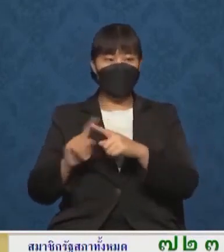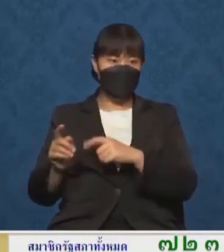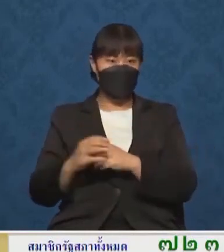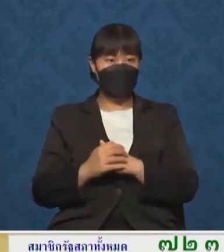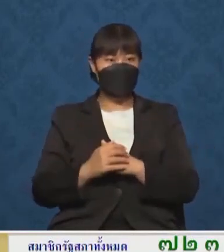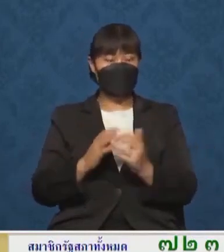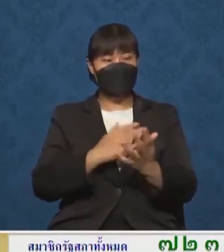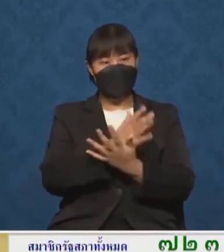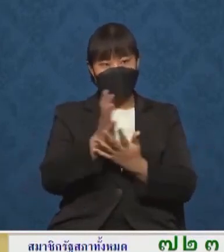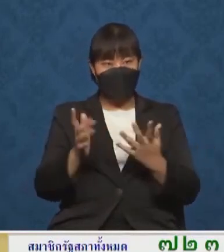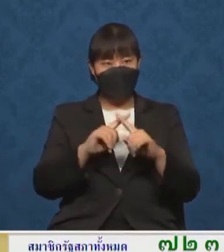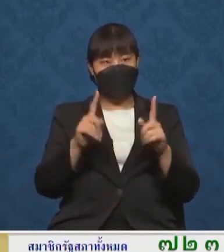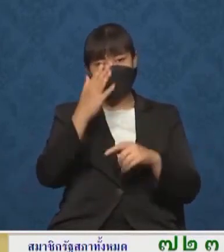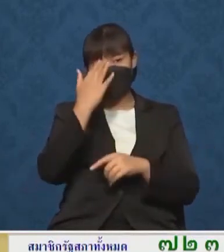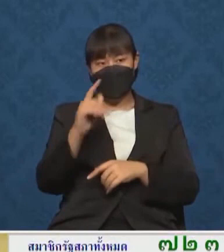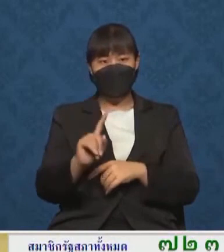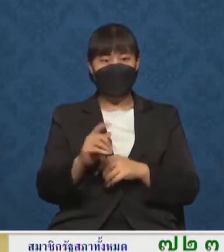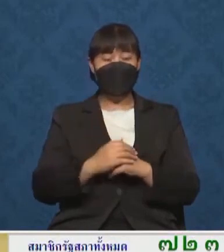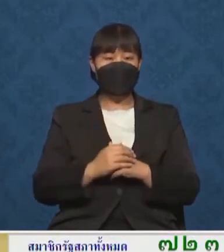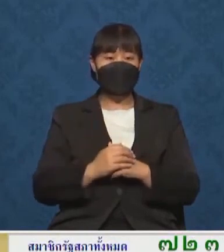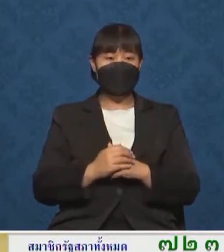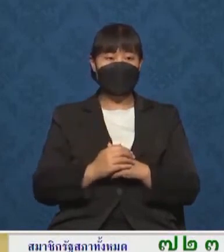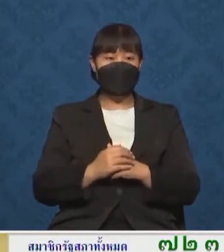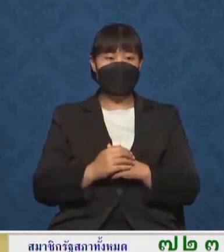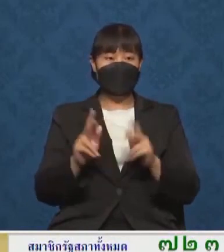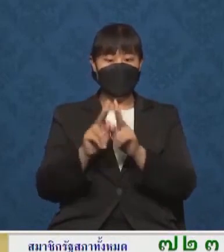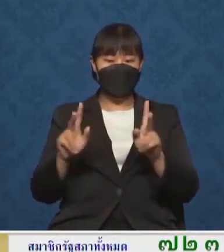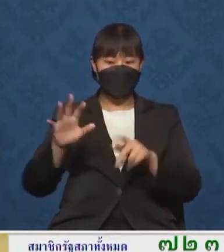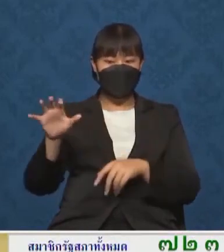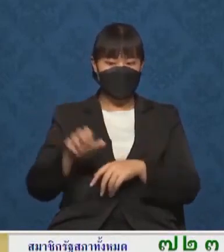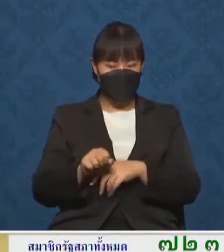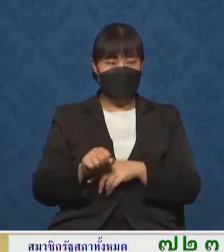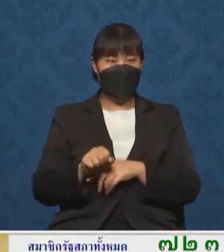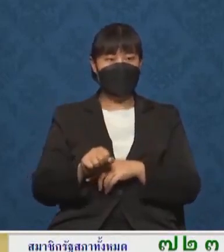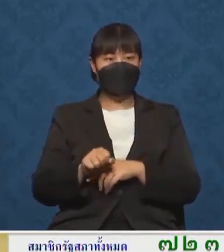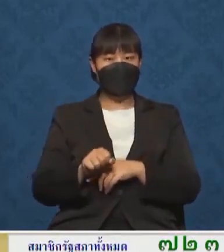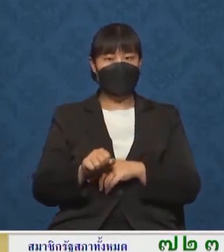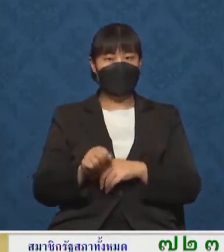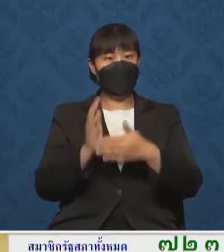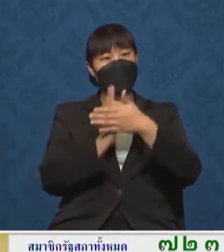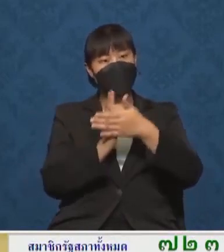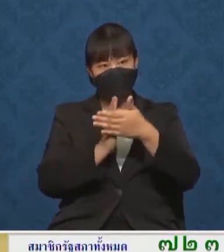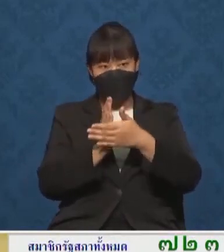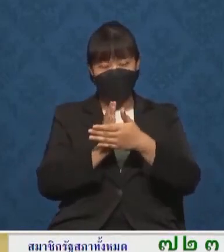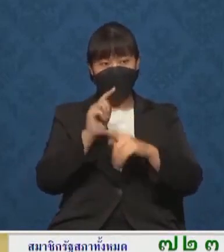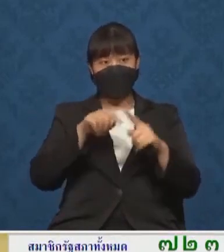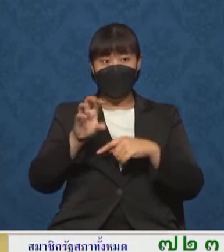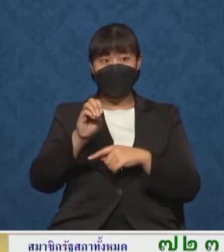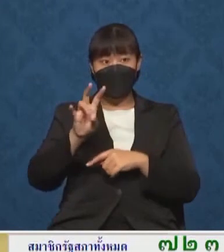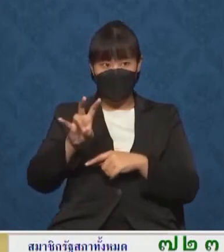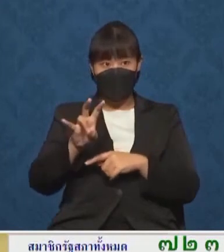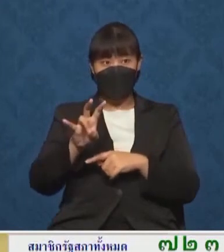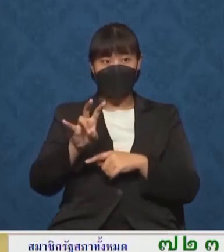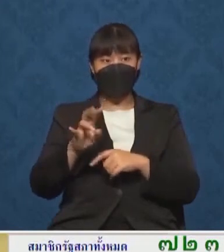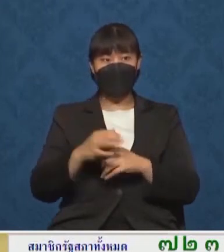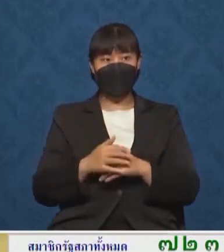ที่หลากหลายแต่ทำไมที่มาของคณะกรรมการยุทธศาสตร์ชาติกับกว่าครึ่งนะครับ 57% เนี่ยกับประกอบไปด้วย